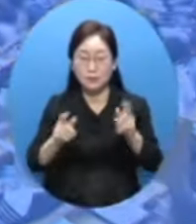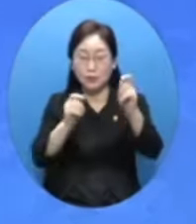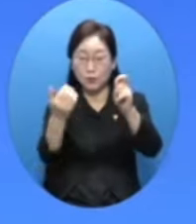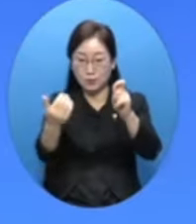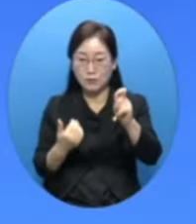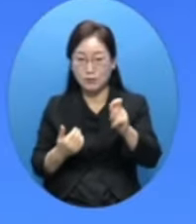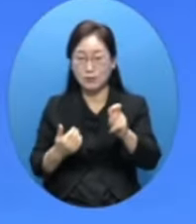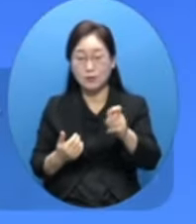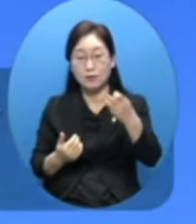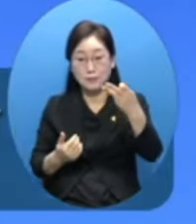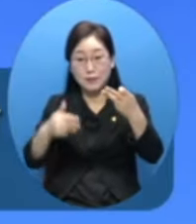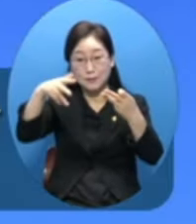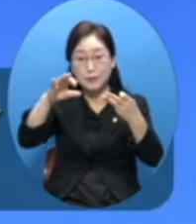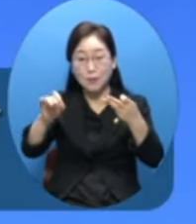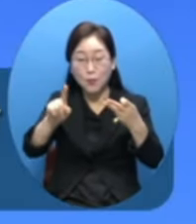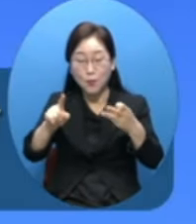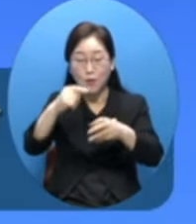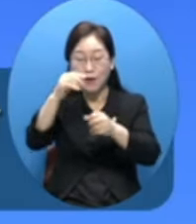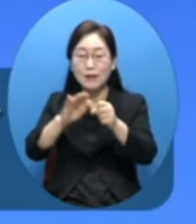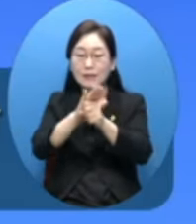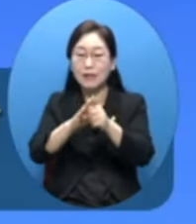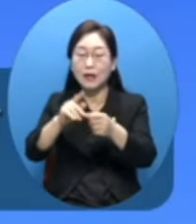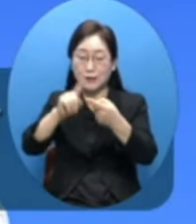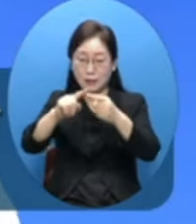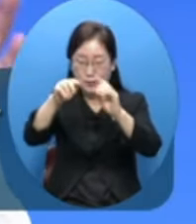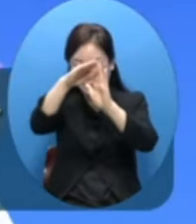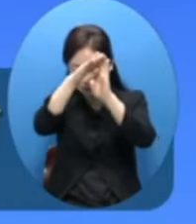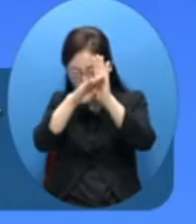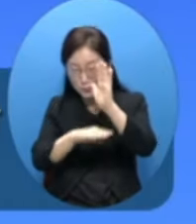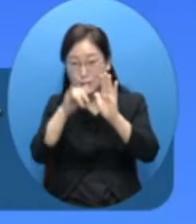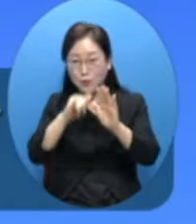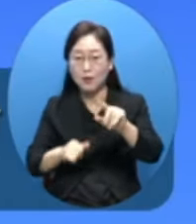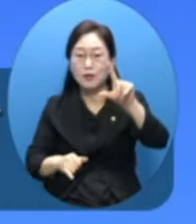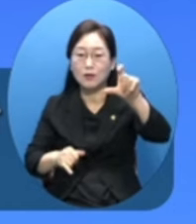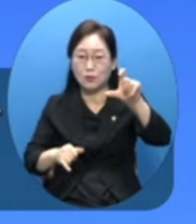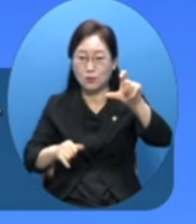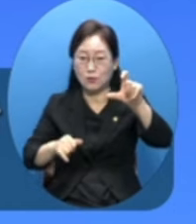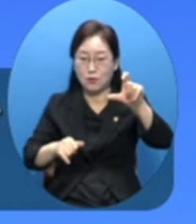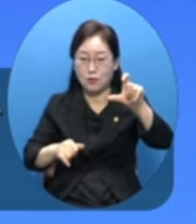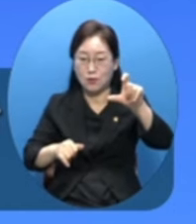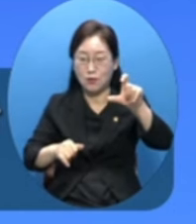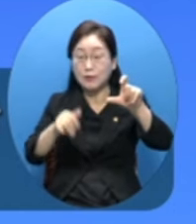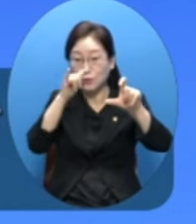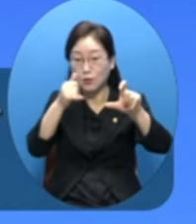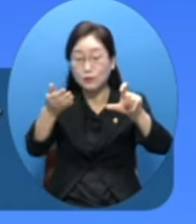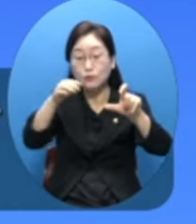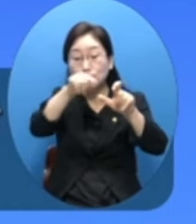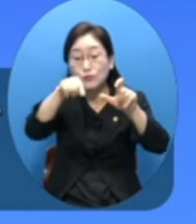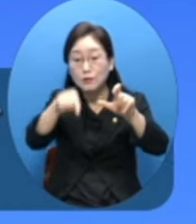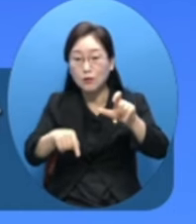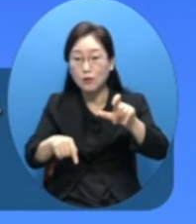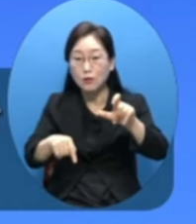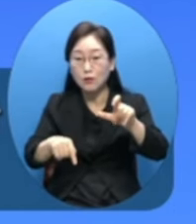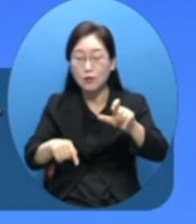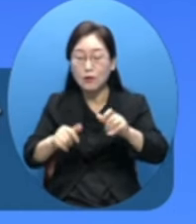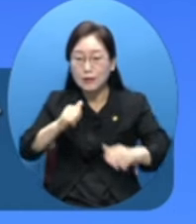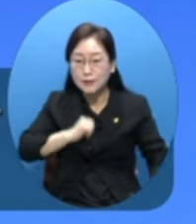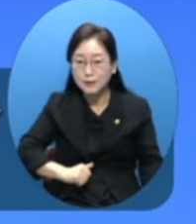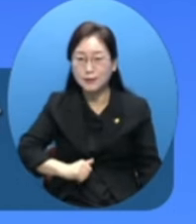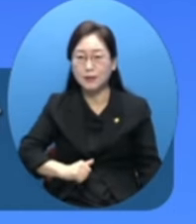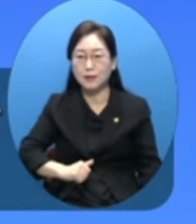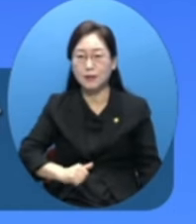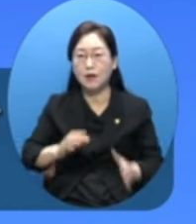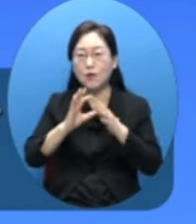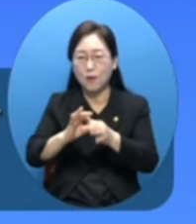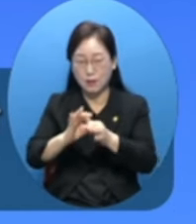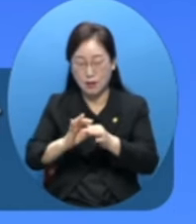고린도전서 13장은 사랑장입니다. 이것에 대해 사랑에 대해서 15가지 정의를 내리고 있는데 그중에 무려 인내와 참에 관련된